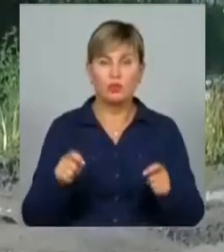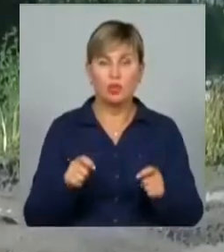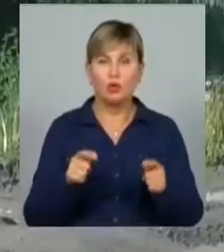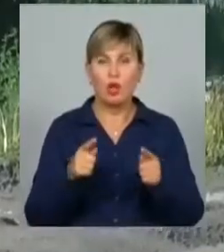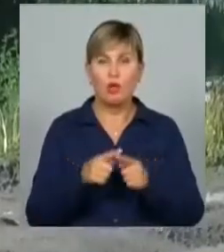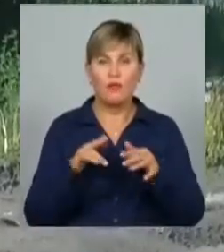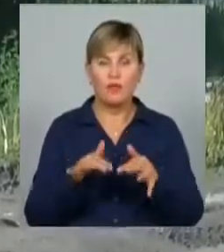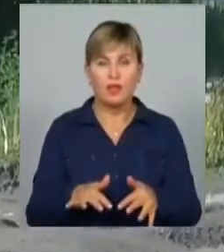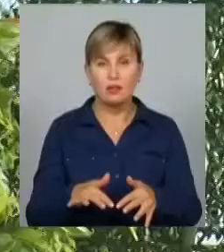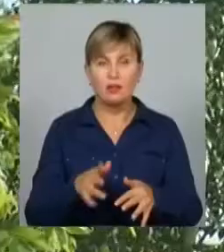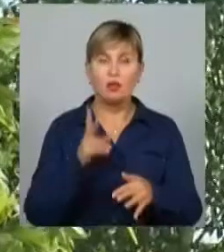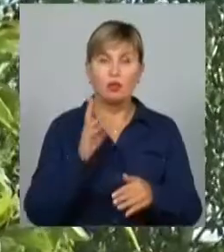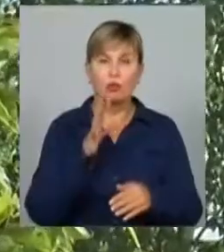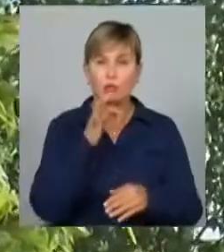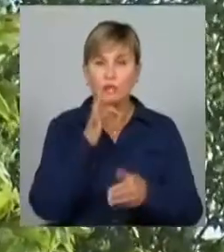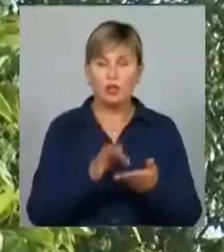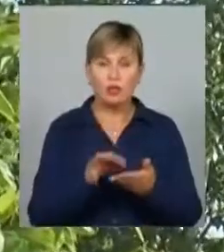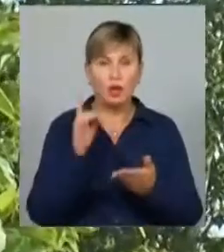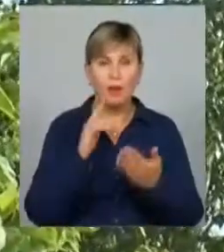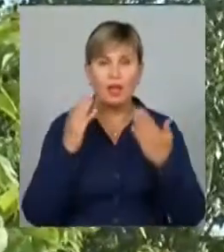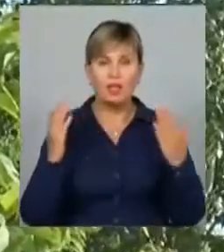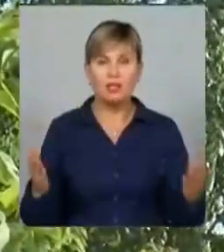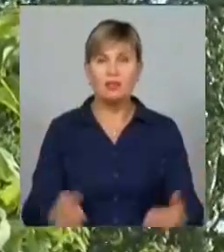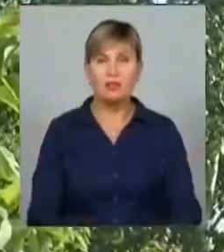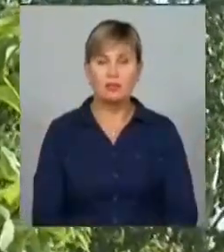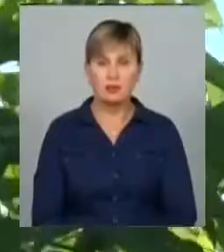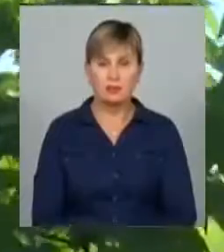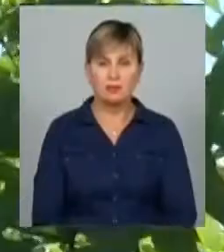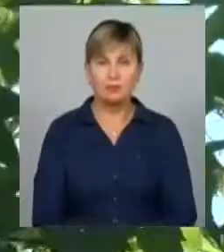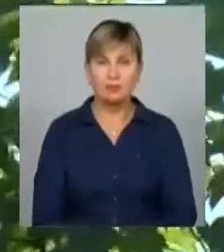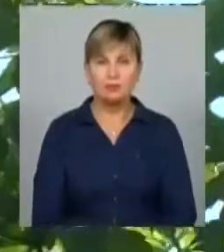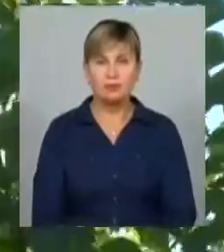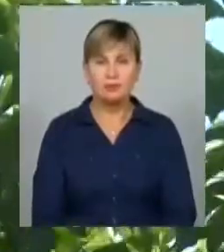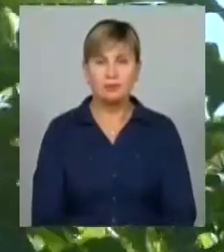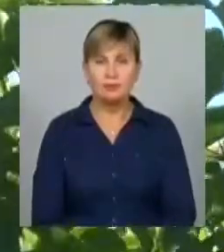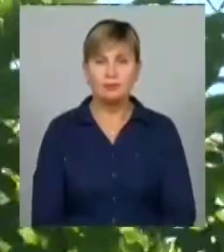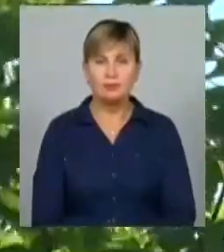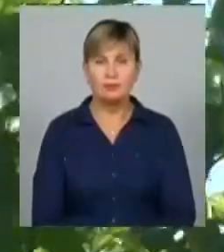Дана Келебаева, Алина Нуртазина, телеканал Алматы, Северо-Казахстанская область.